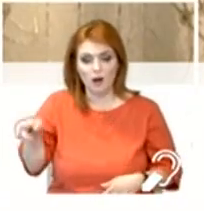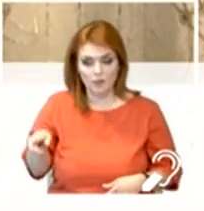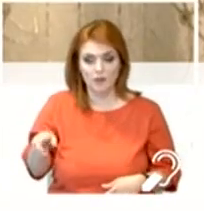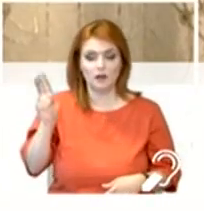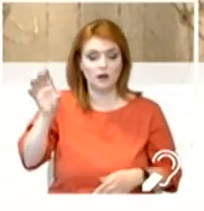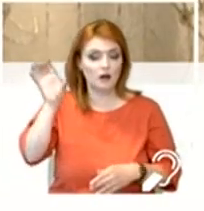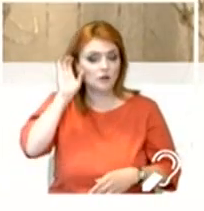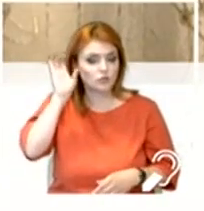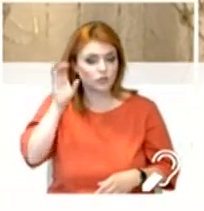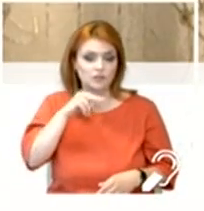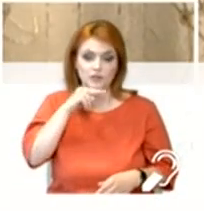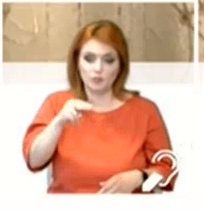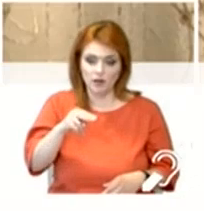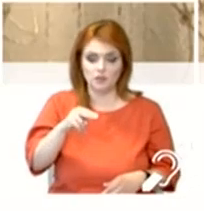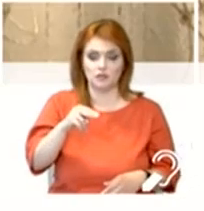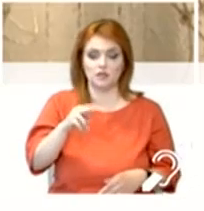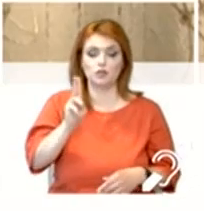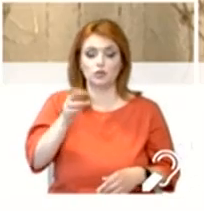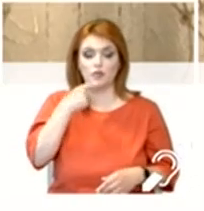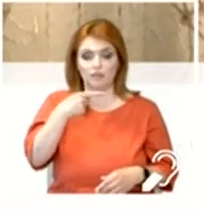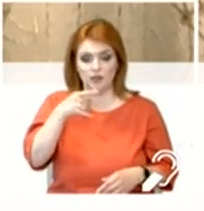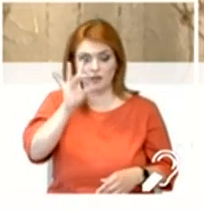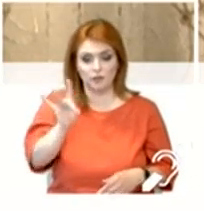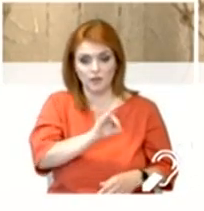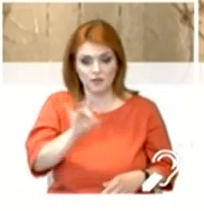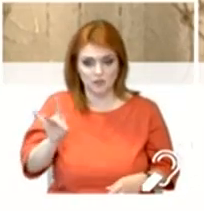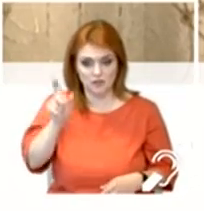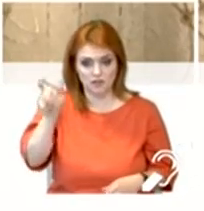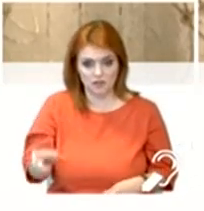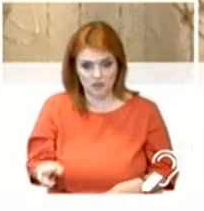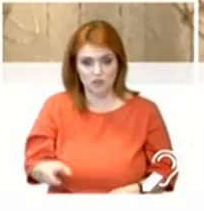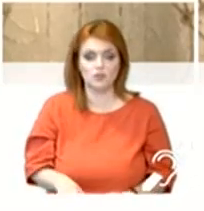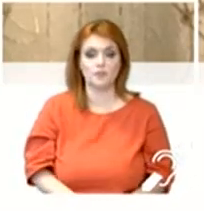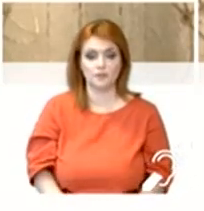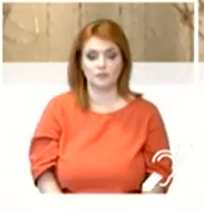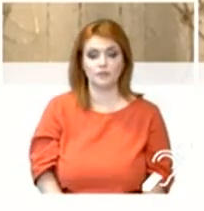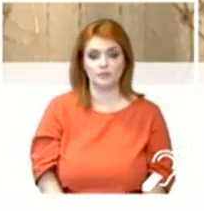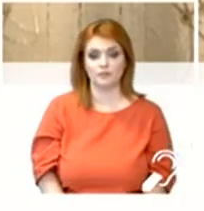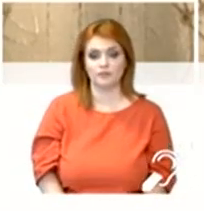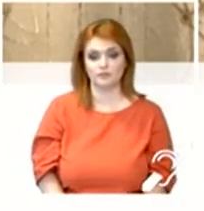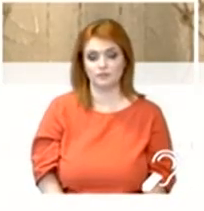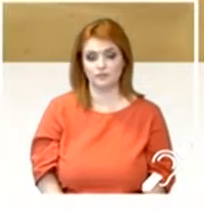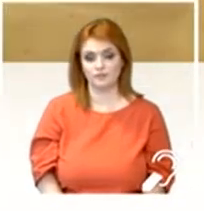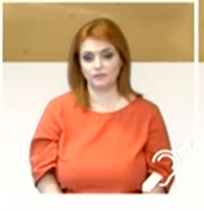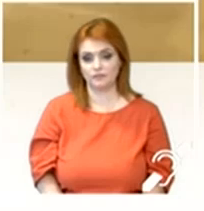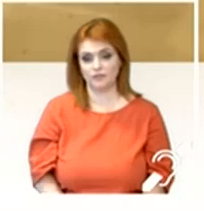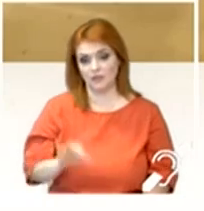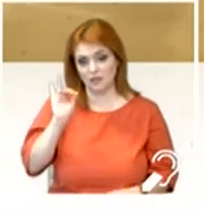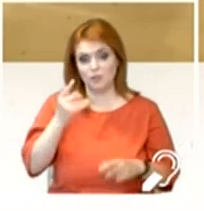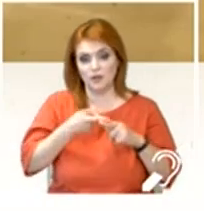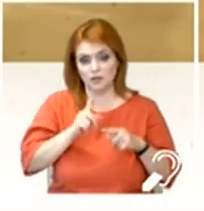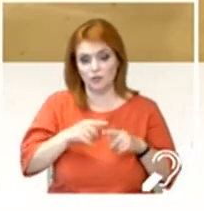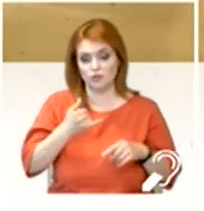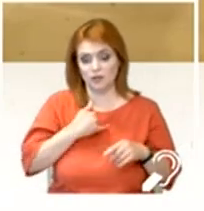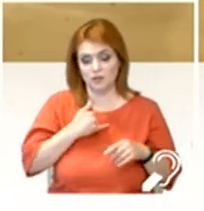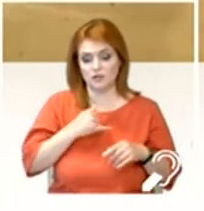personajele care lucrează și folosesc această enormă rețea de influențare și control a societății. Când mătem că am avea